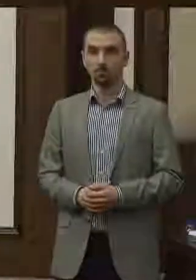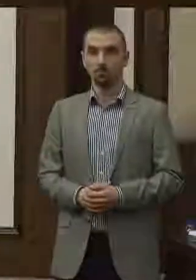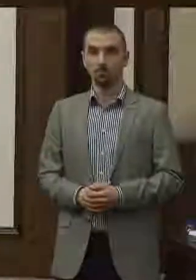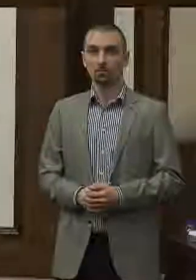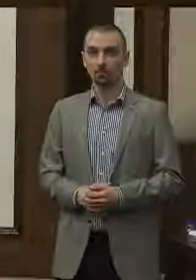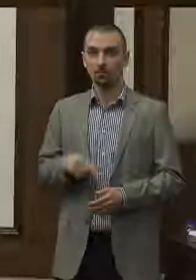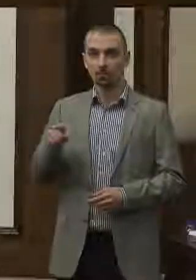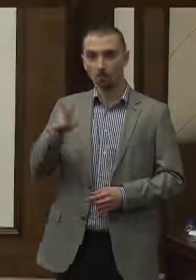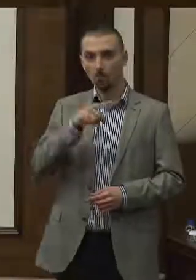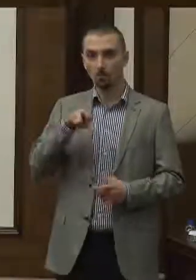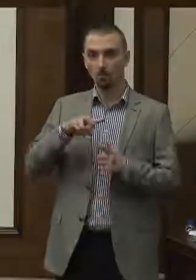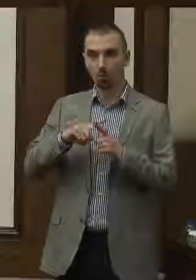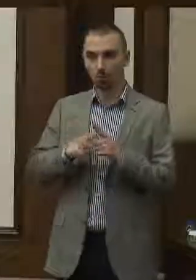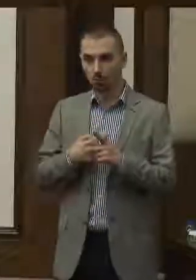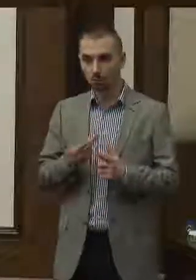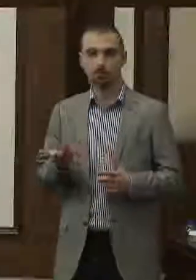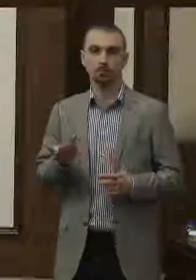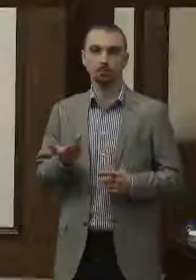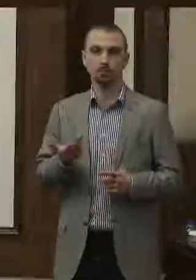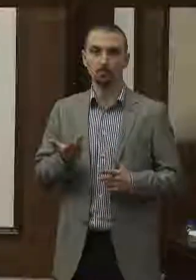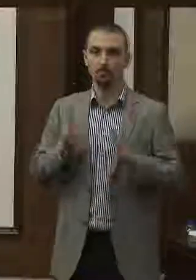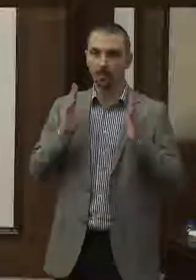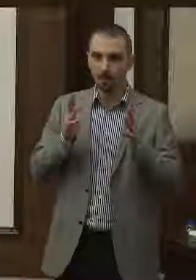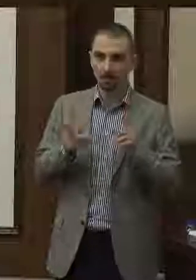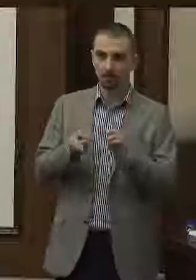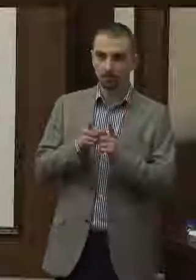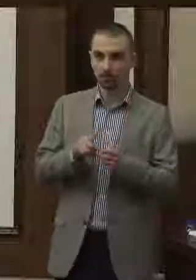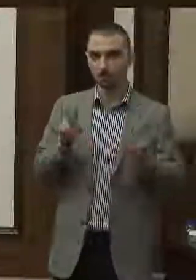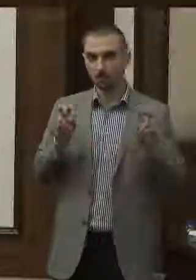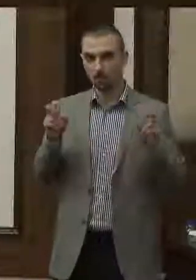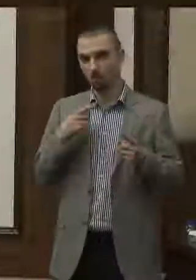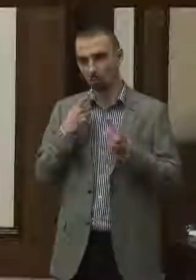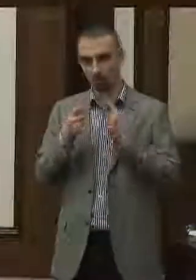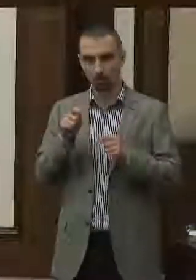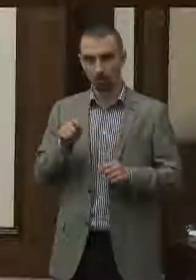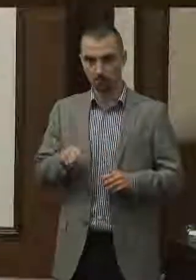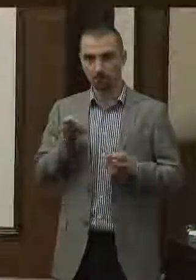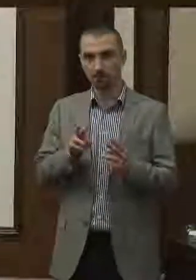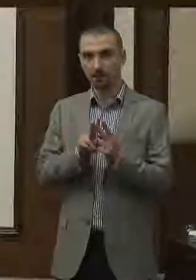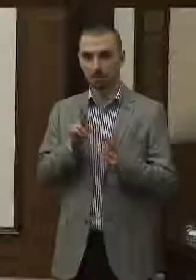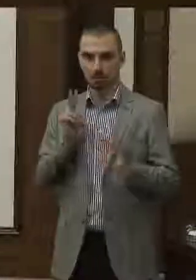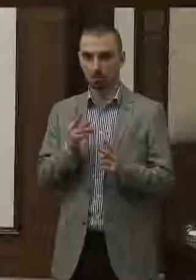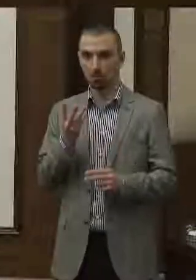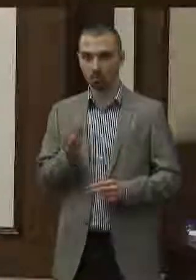onlarla ilgili projelerin, onlarla ilgili faaliyetlerin konuşulduğu gün. Şimdi sırasıyla